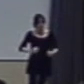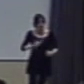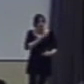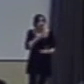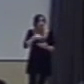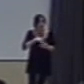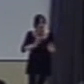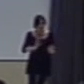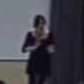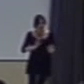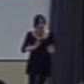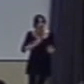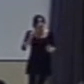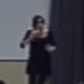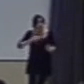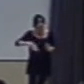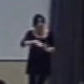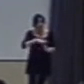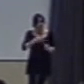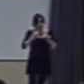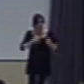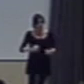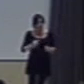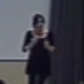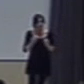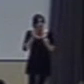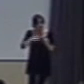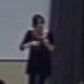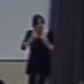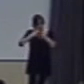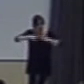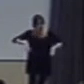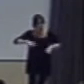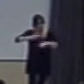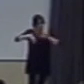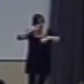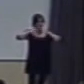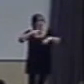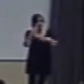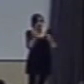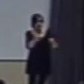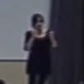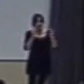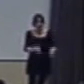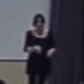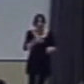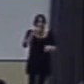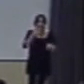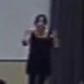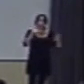l'Ajuntament. És veritat que els espais consolidats també necessiten doncs, repensar-se i reinventar-se. I segur que el Consell de